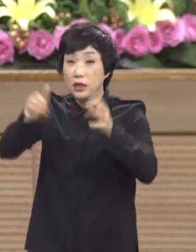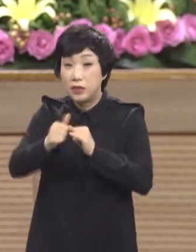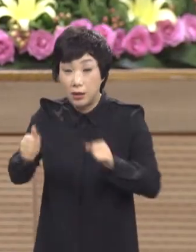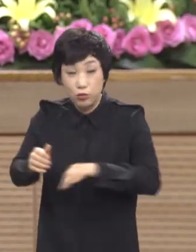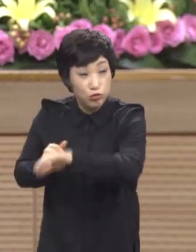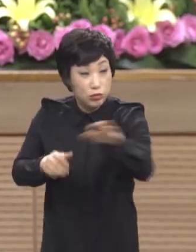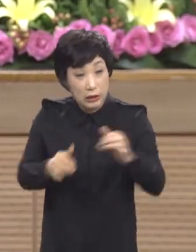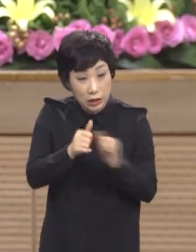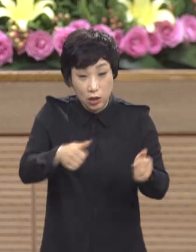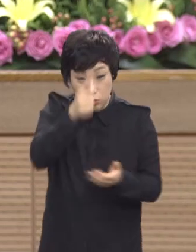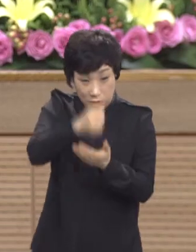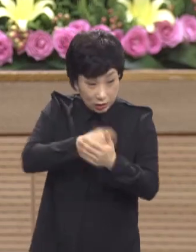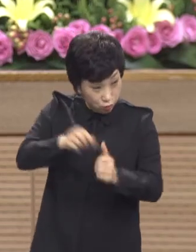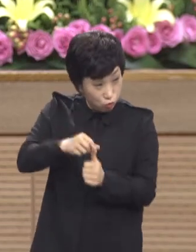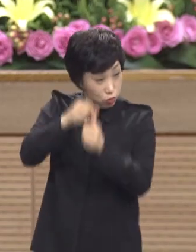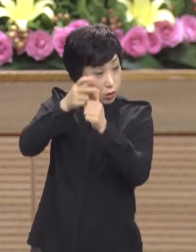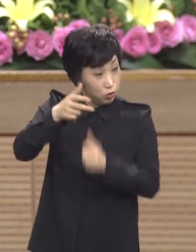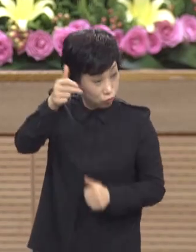죄에서 구원할 자다.